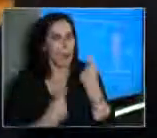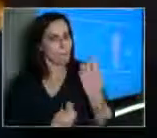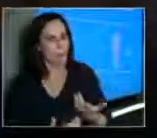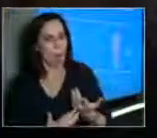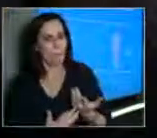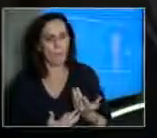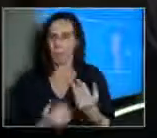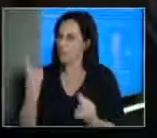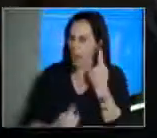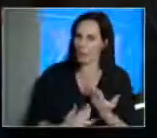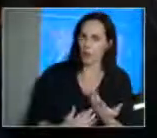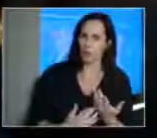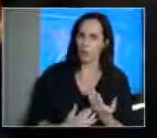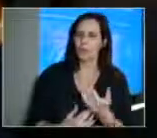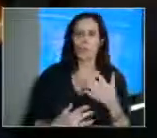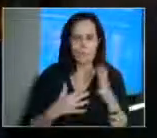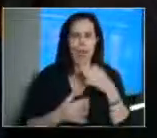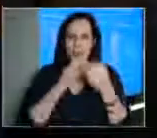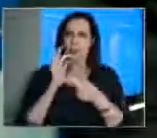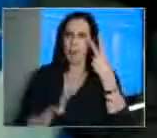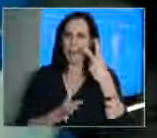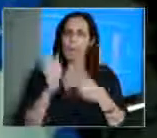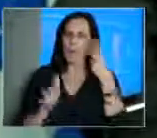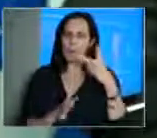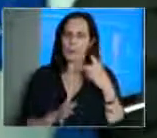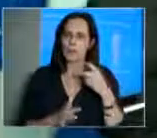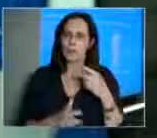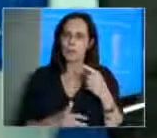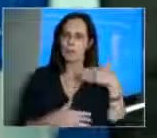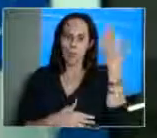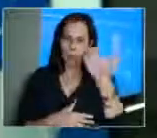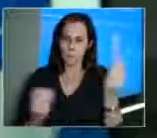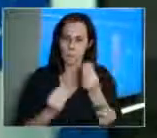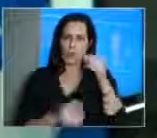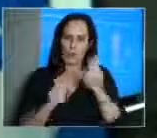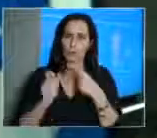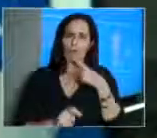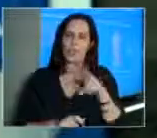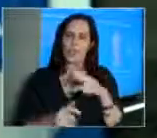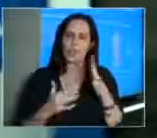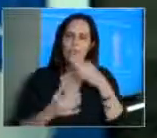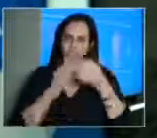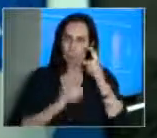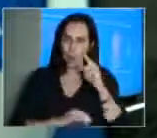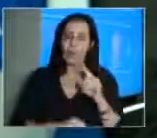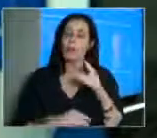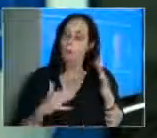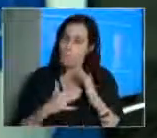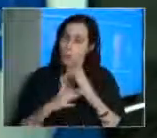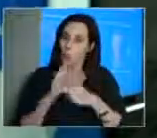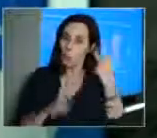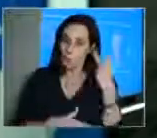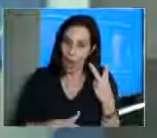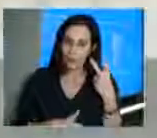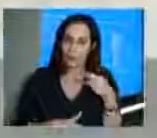כן נותן. כן, סקרו את זה פעמיים ופעמיים, סקרו את זה בחוץ. לא הדברים שאנשים אומרים, יש לי סקר שאף אחד לא ראה. סקרו את זה פעמיים